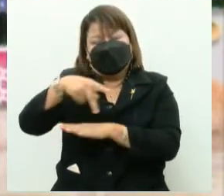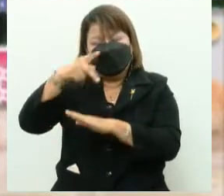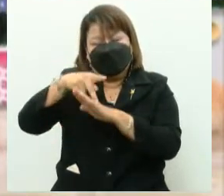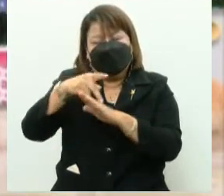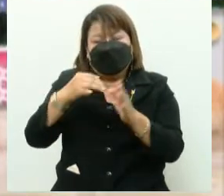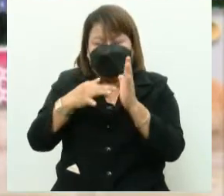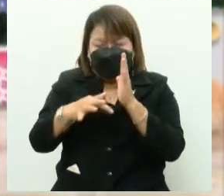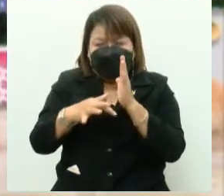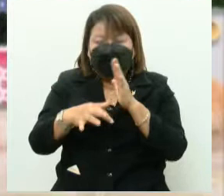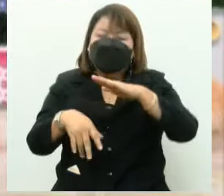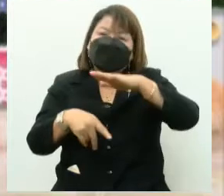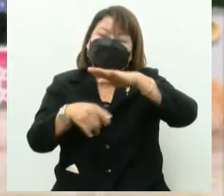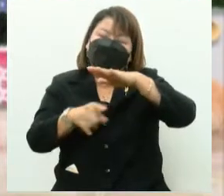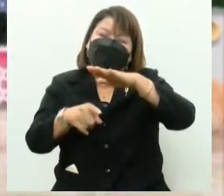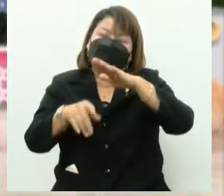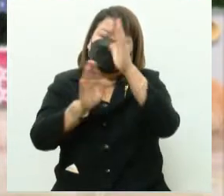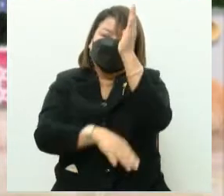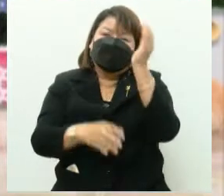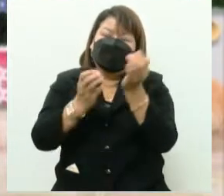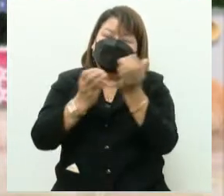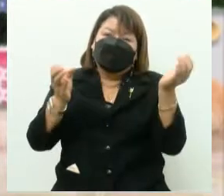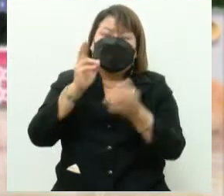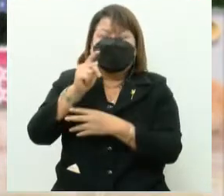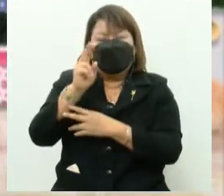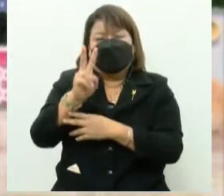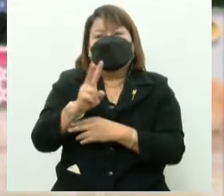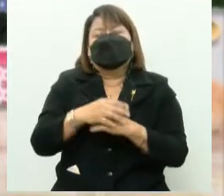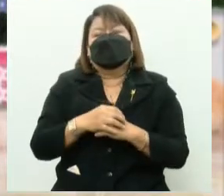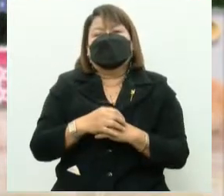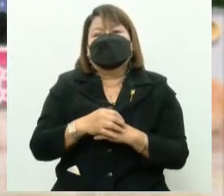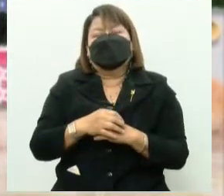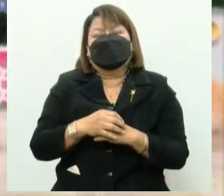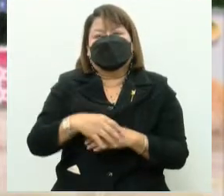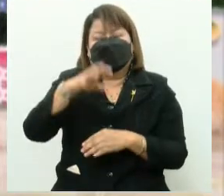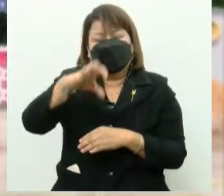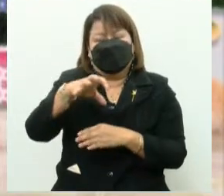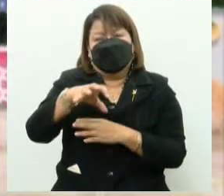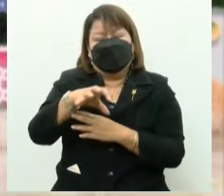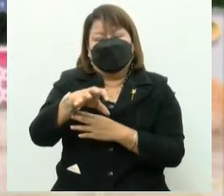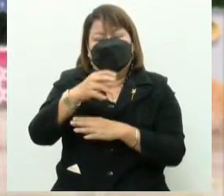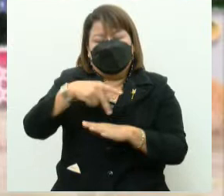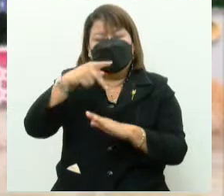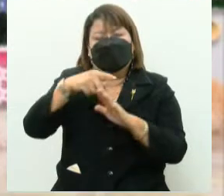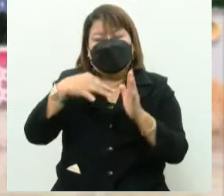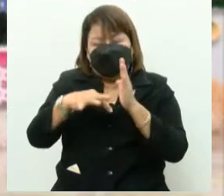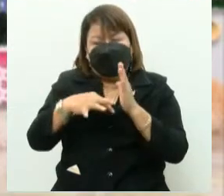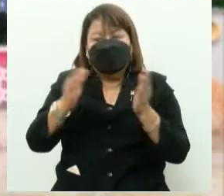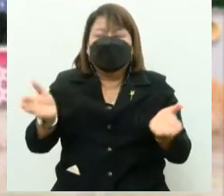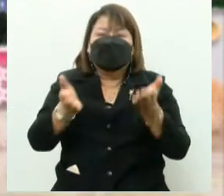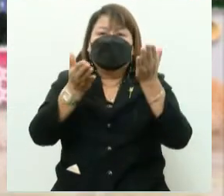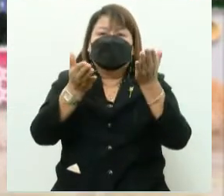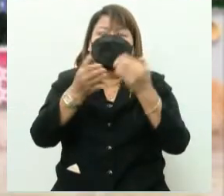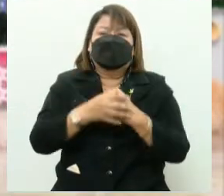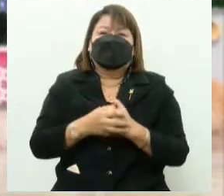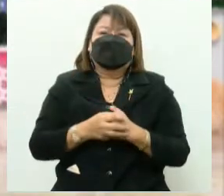การศึกษาประถมศึกษานครศรีธรรมราชเขต2ค่ะพ ี่ ม ี นค่ะทางสังกัดสำนักงานเขตพื้นที่การศึกษานะคะได้สนับสนุนส่งเส